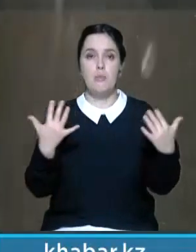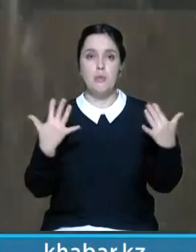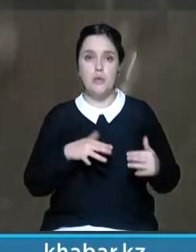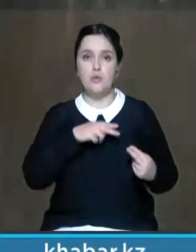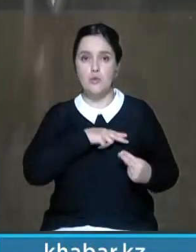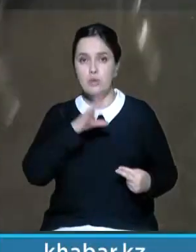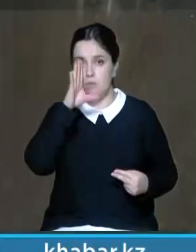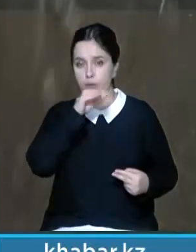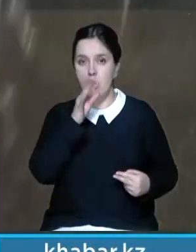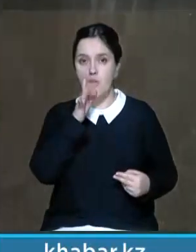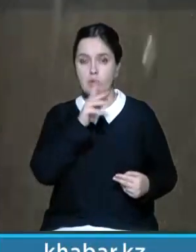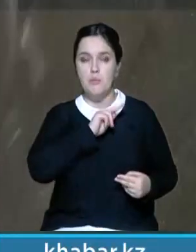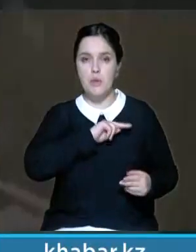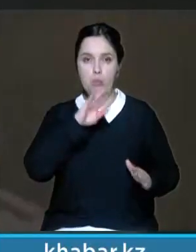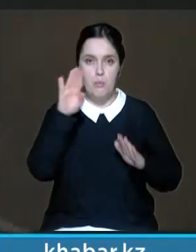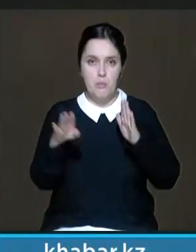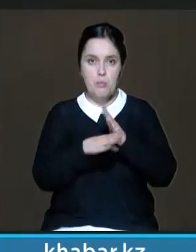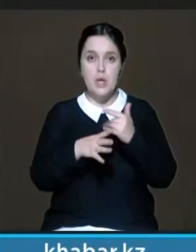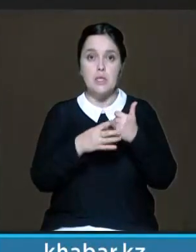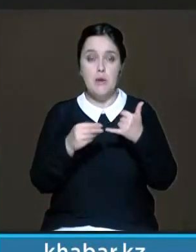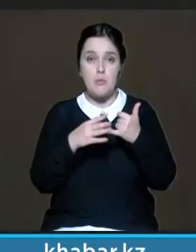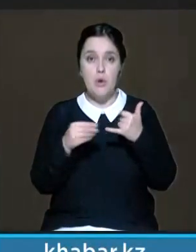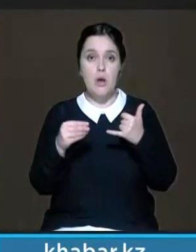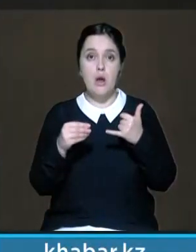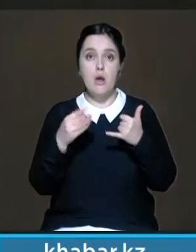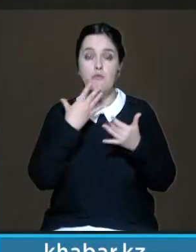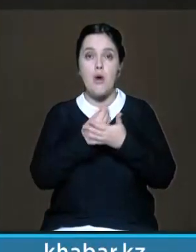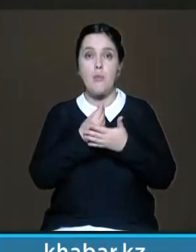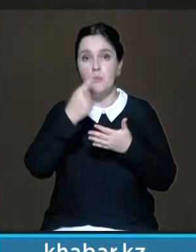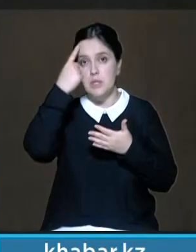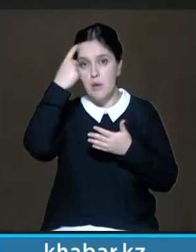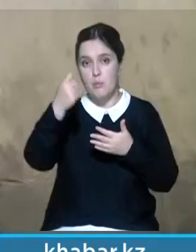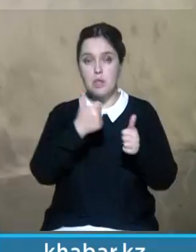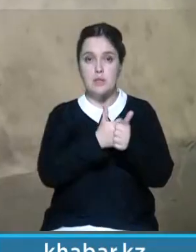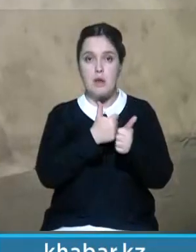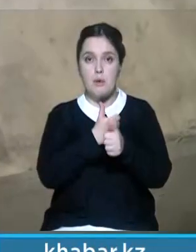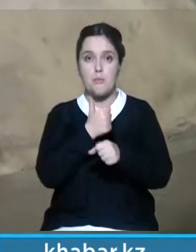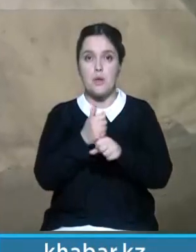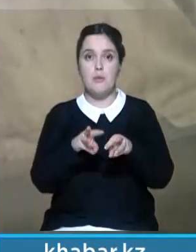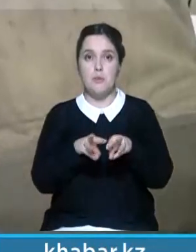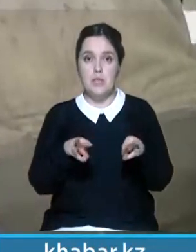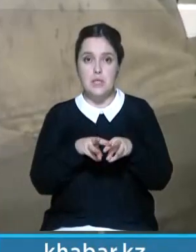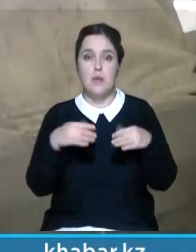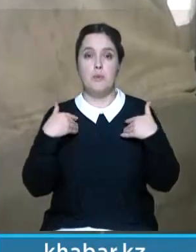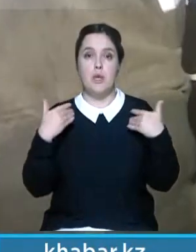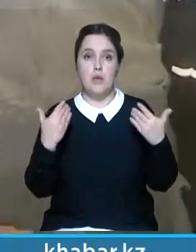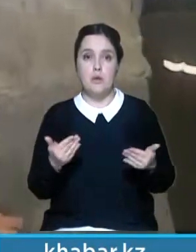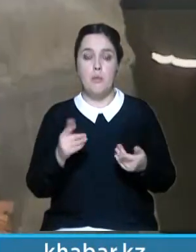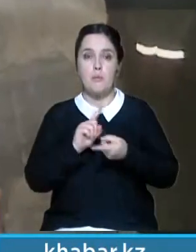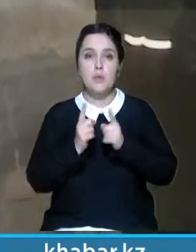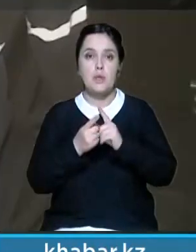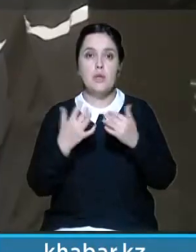горняков, потерявших трудоспособность во время работы на шахтах. В своем запросе на имя заместителя премьер-министра депутаты также